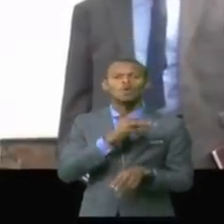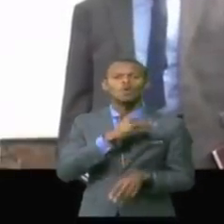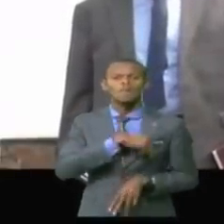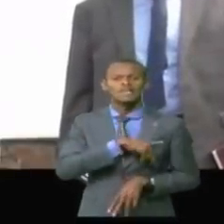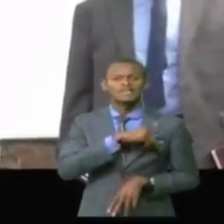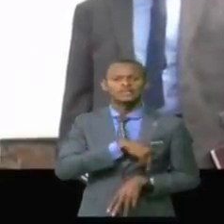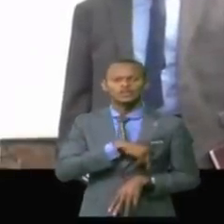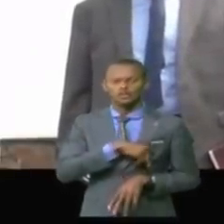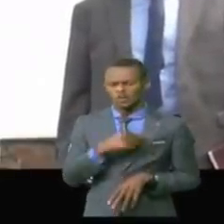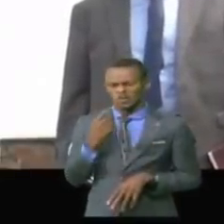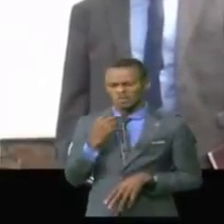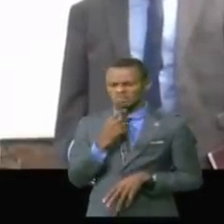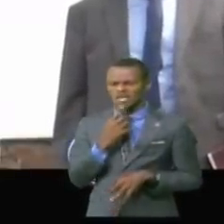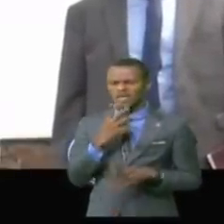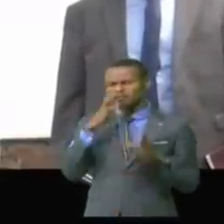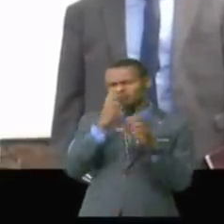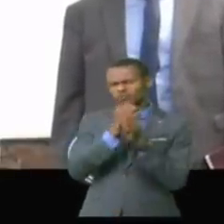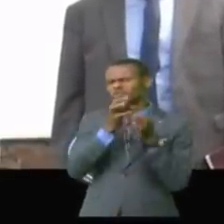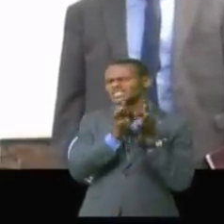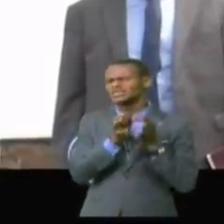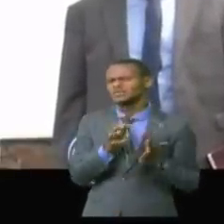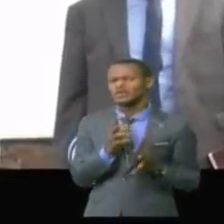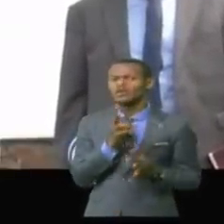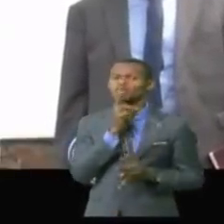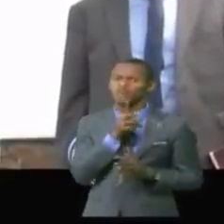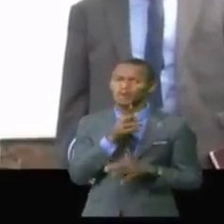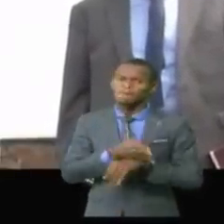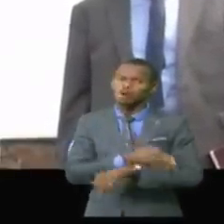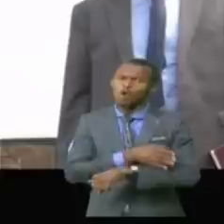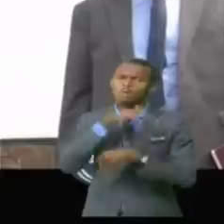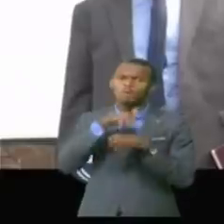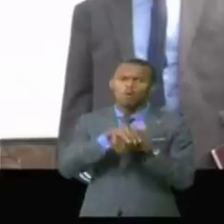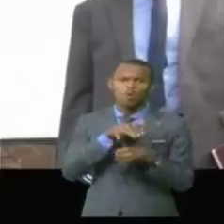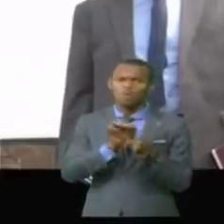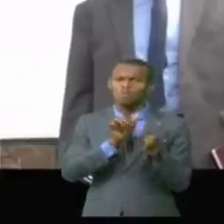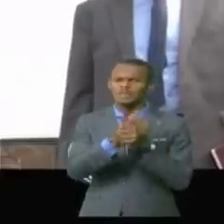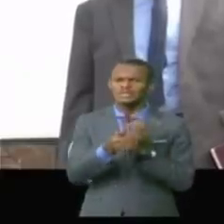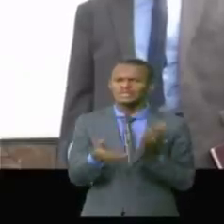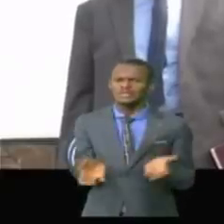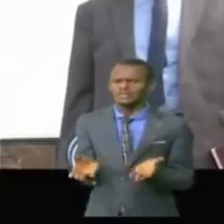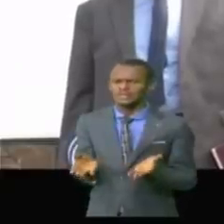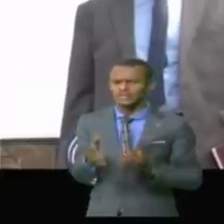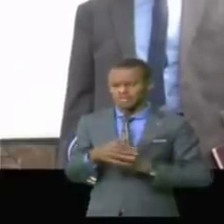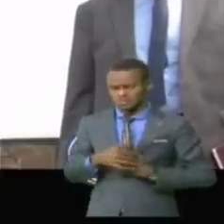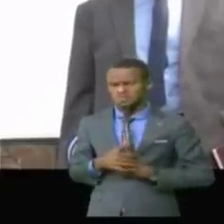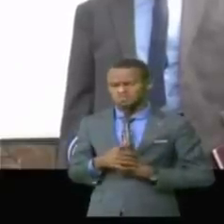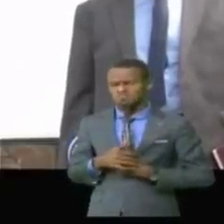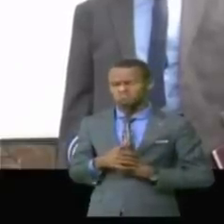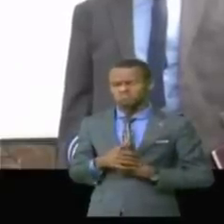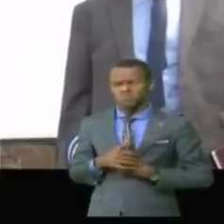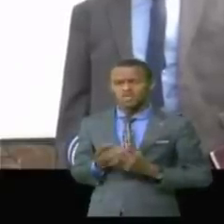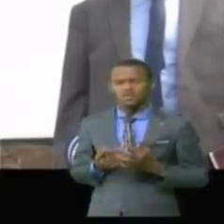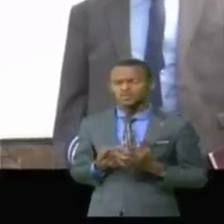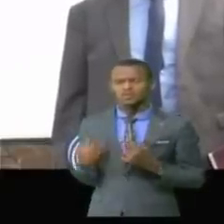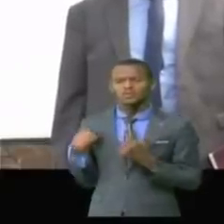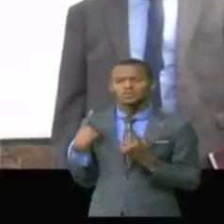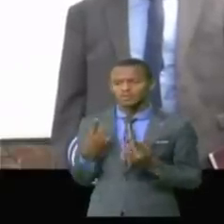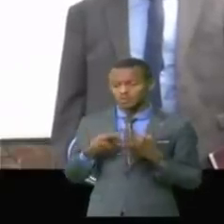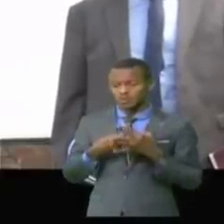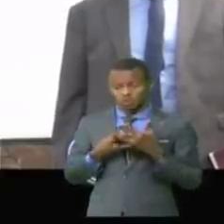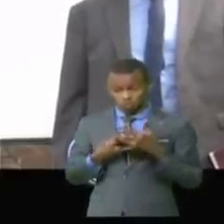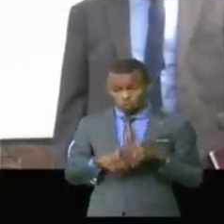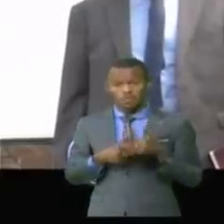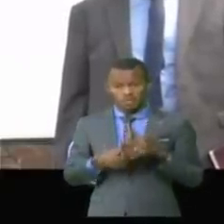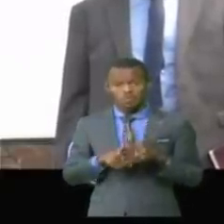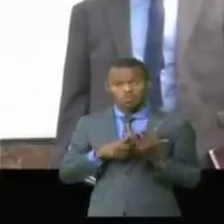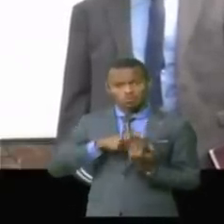très encourageants qui ont été réalisés sur les deux dernières années ici, depuis le début du programme. On a passé